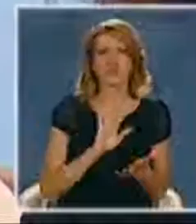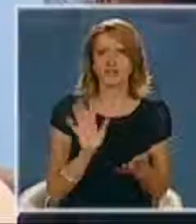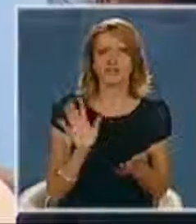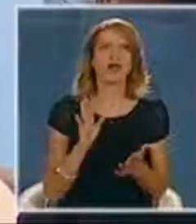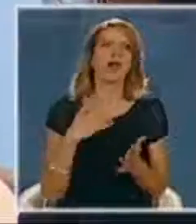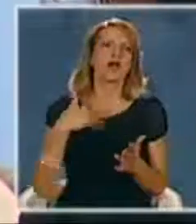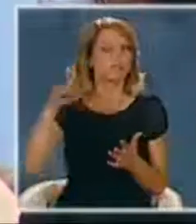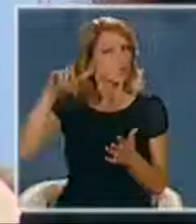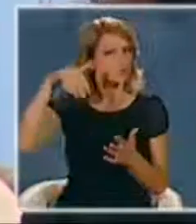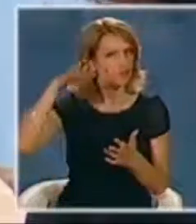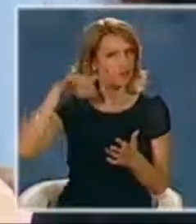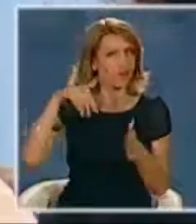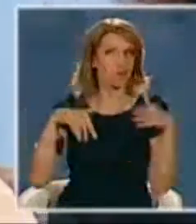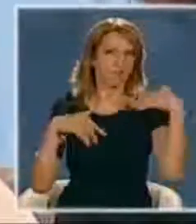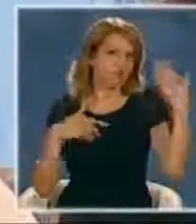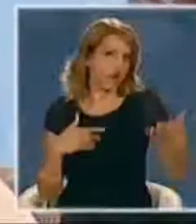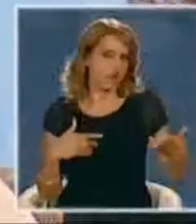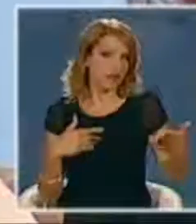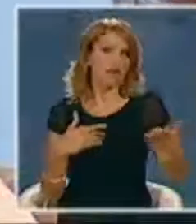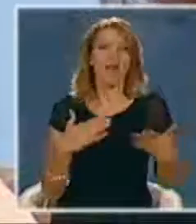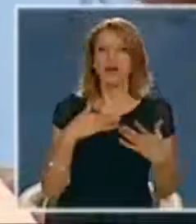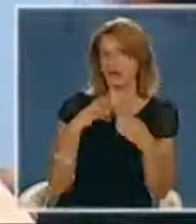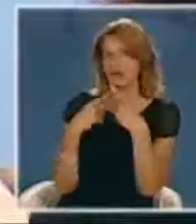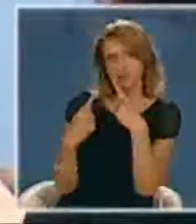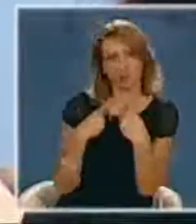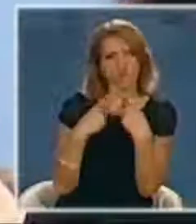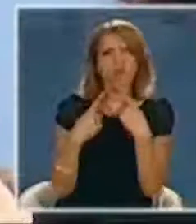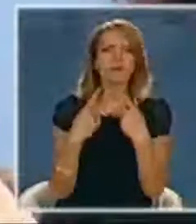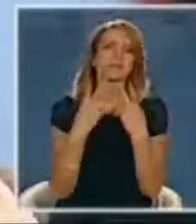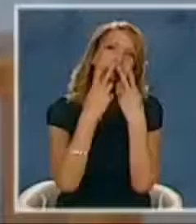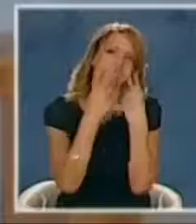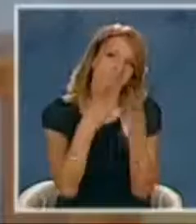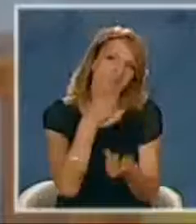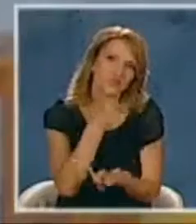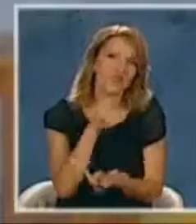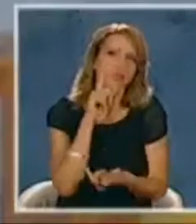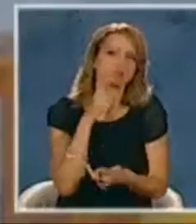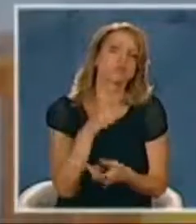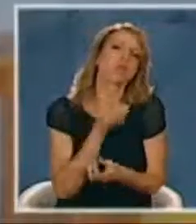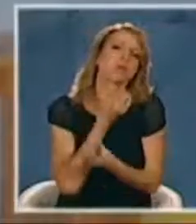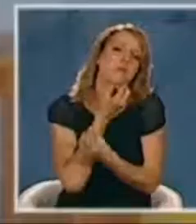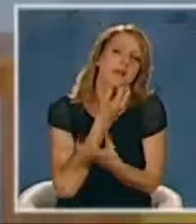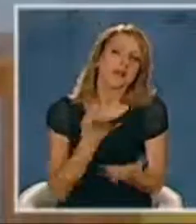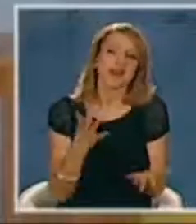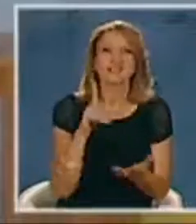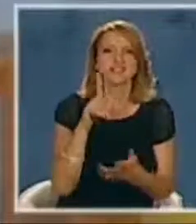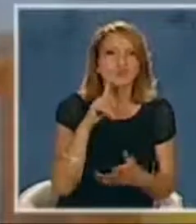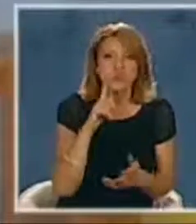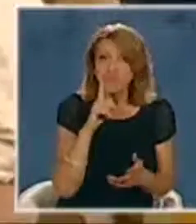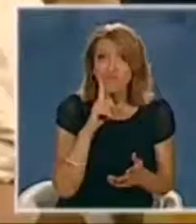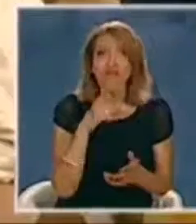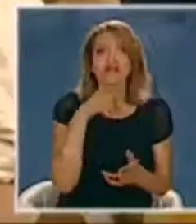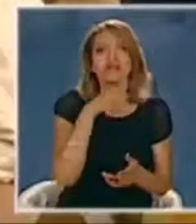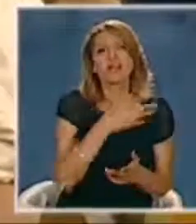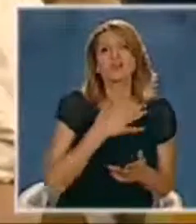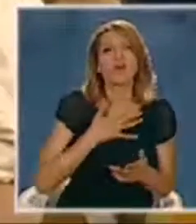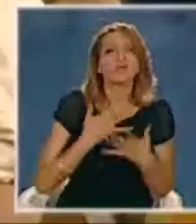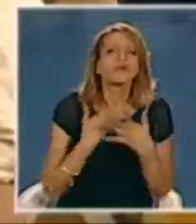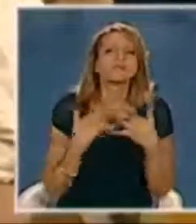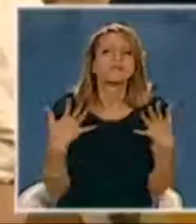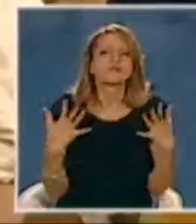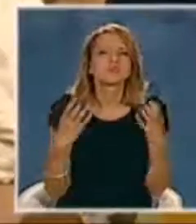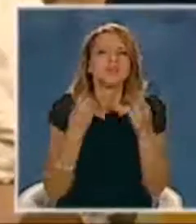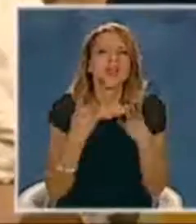и си поговорихме и се оказа, че е един прекрасен човек, който има уникална дарба и аз уважавам неговата ангелска